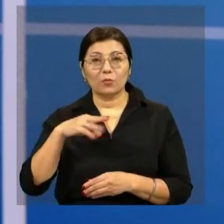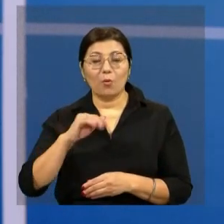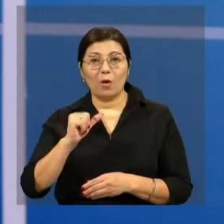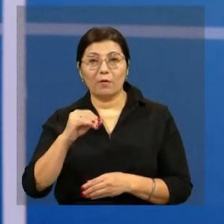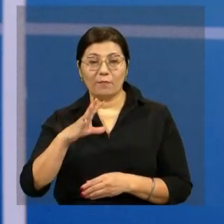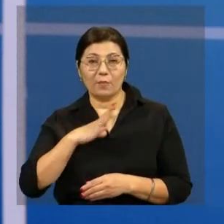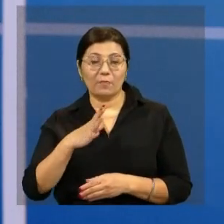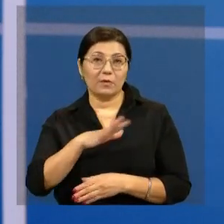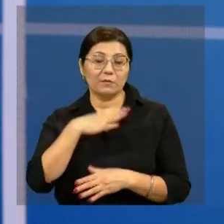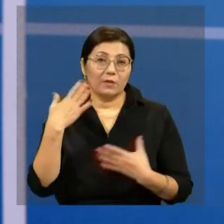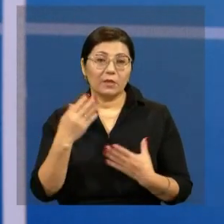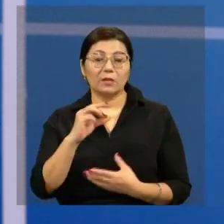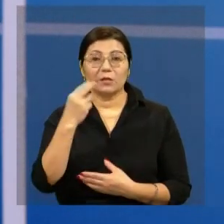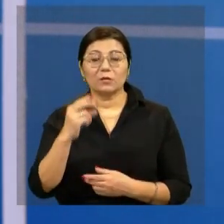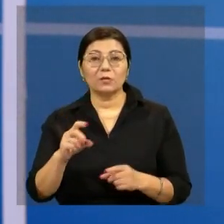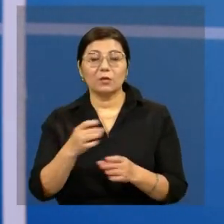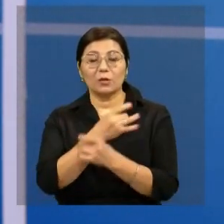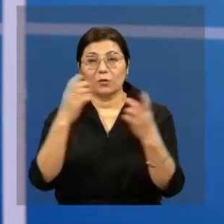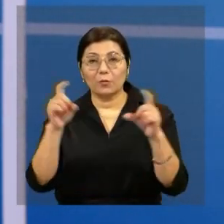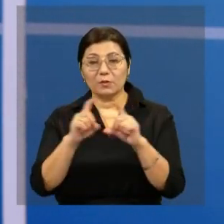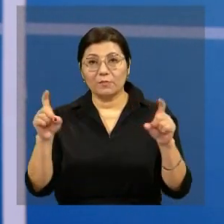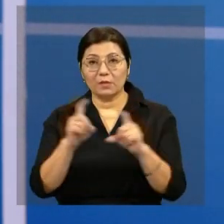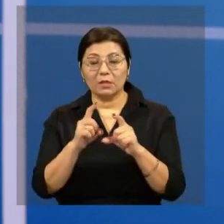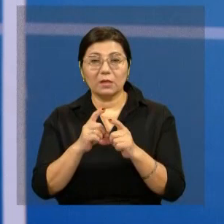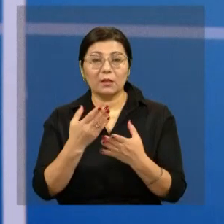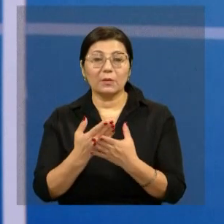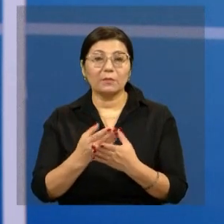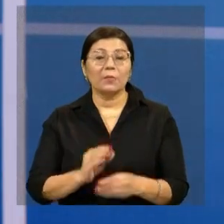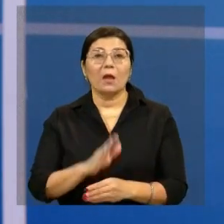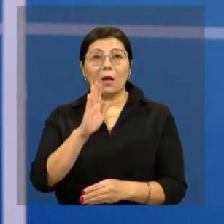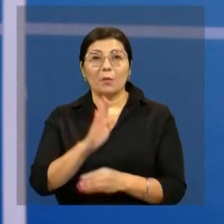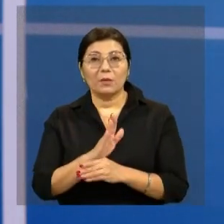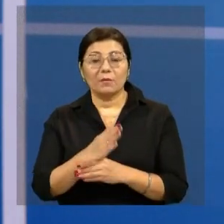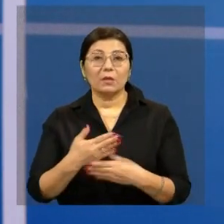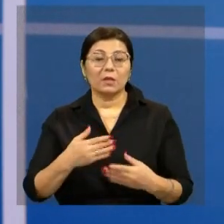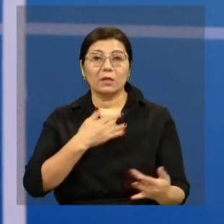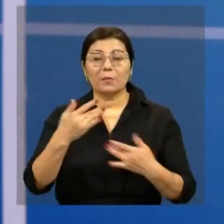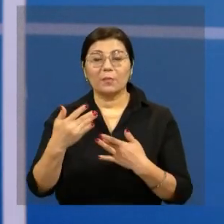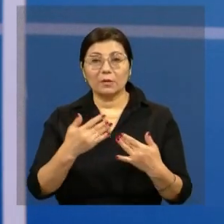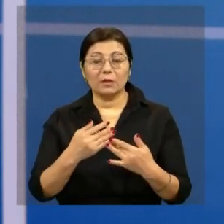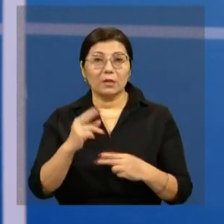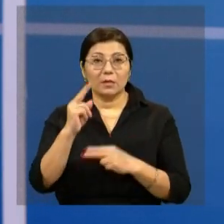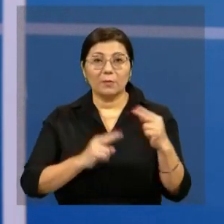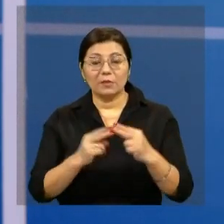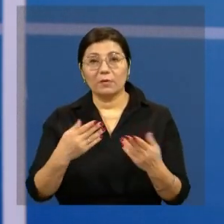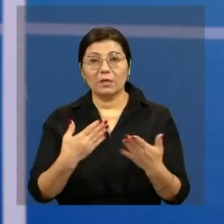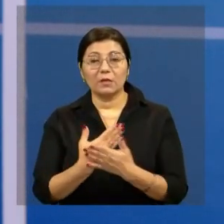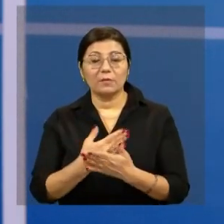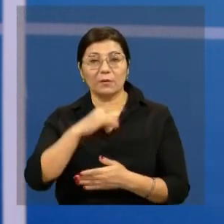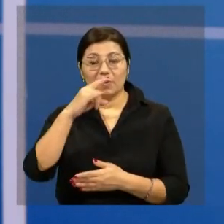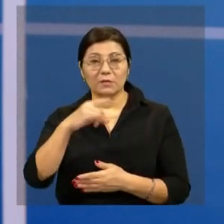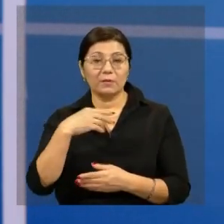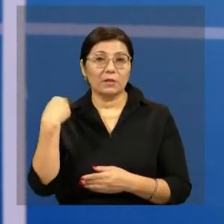ряд социально-культурных объектов и дал поручение акиму области построить в Актобе новое здание драматического театра. Также президент Казахстана